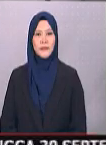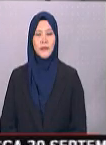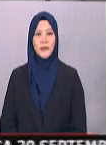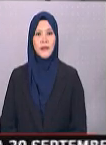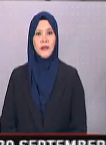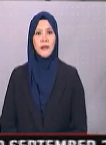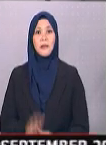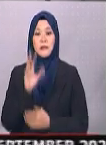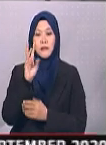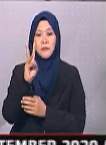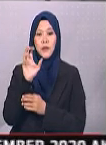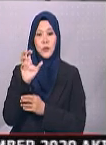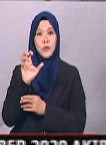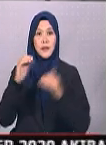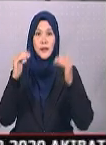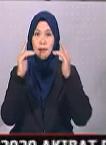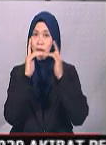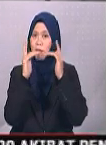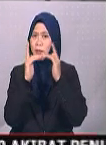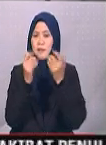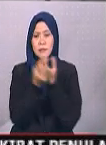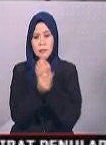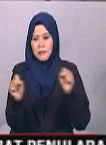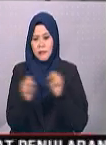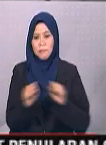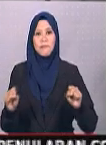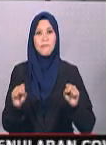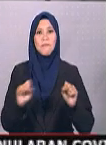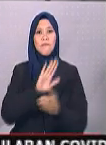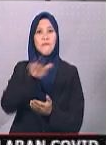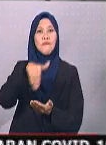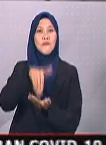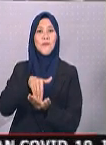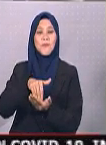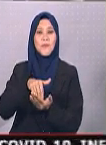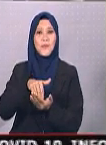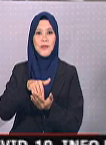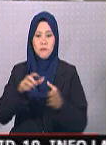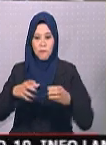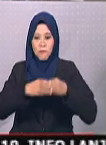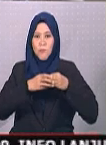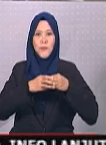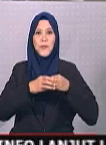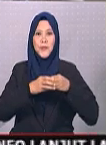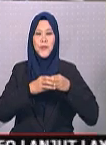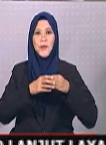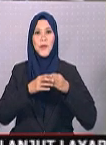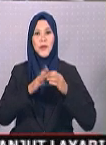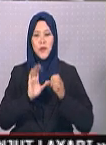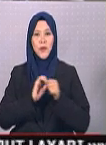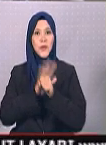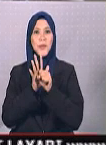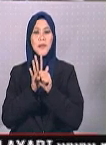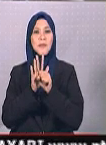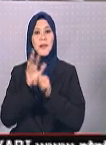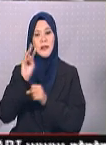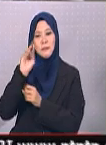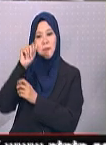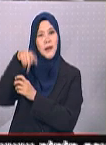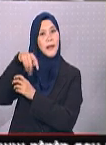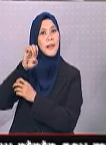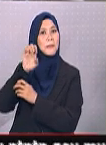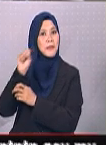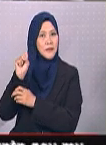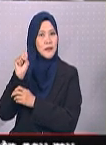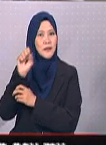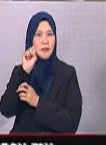Dalam pada itu, 600 katil telah disediakan di pusat kuarantin dan rawatan COVID-19 di Taman Expo Pertanian